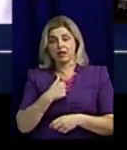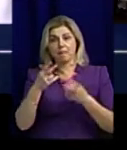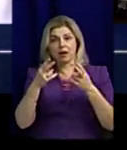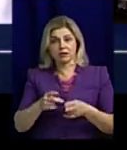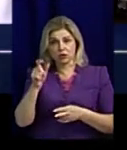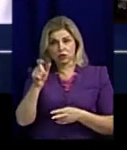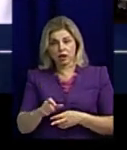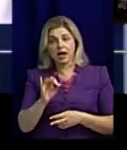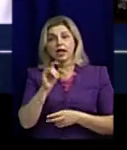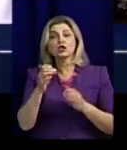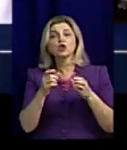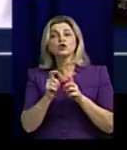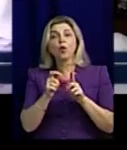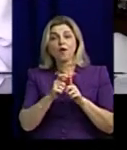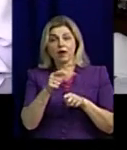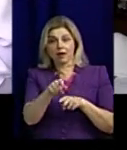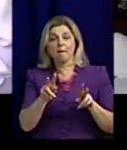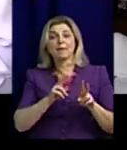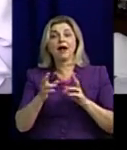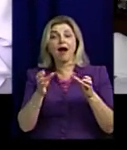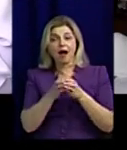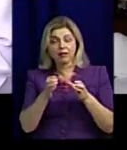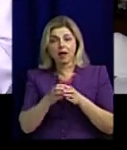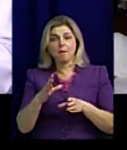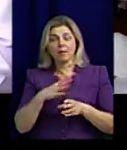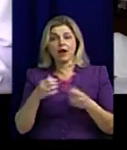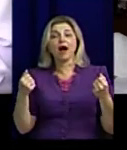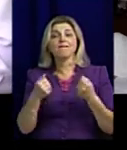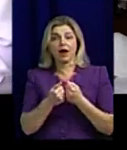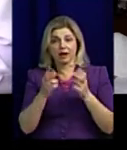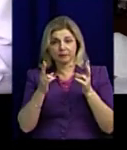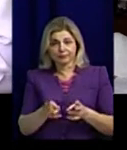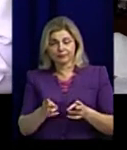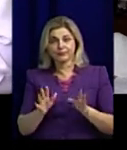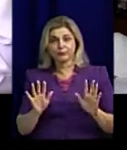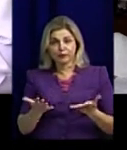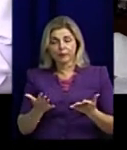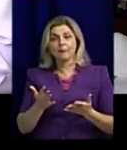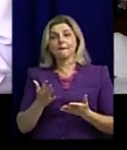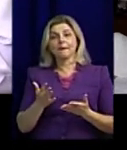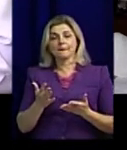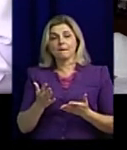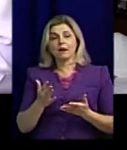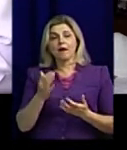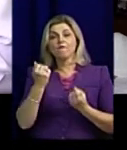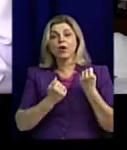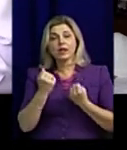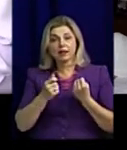Зі слов бригади, це стався дорожньо-транспортний випадок, при якому